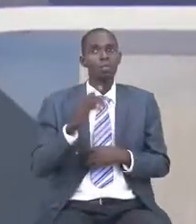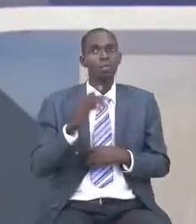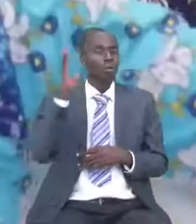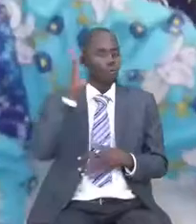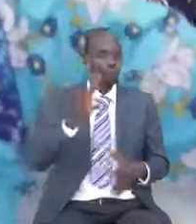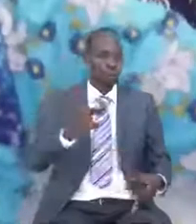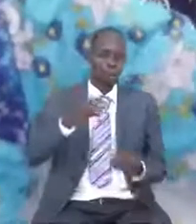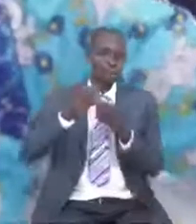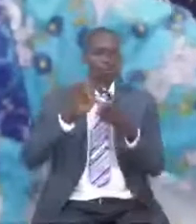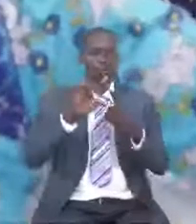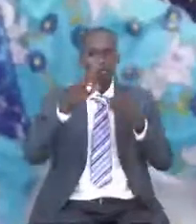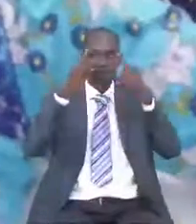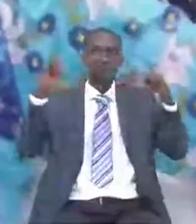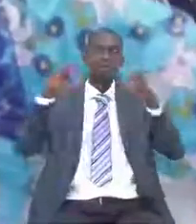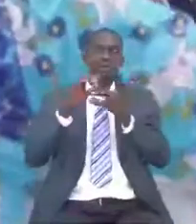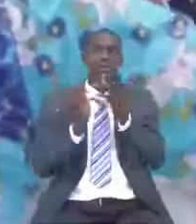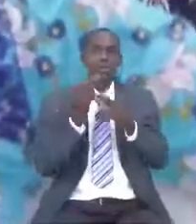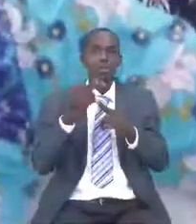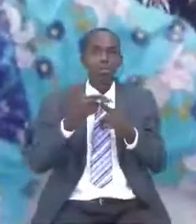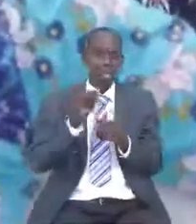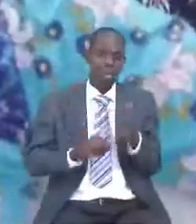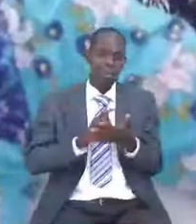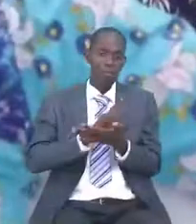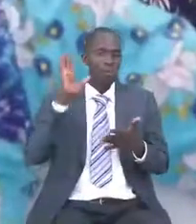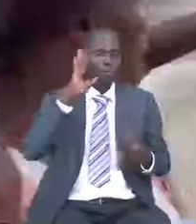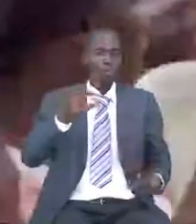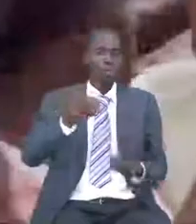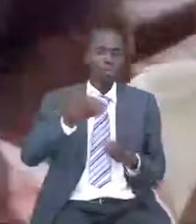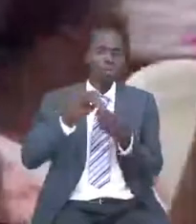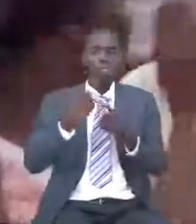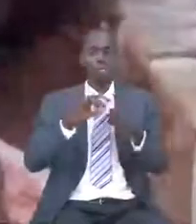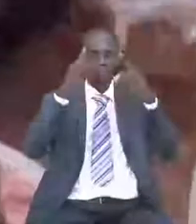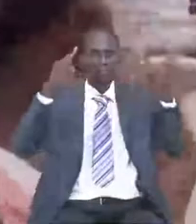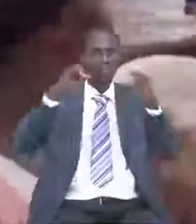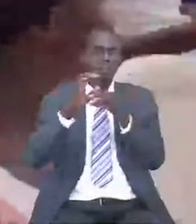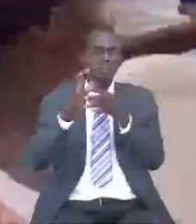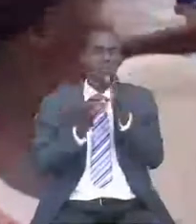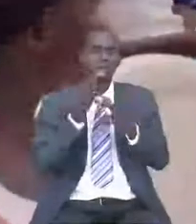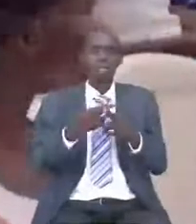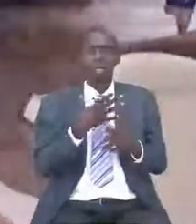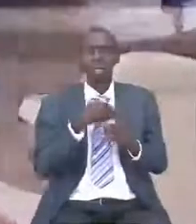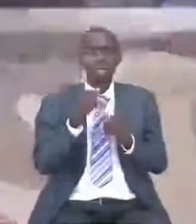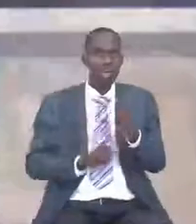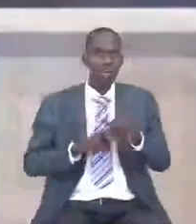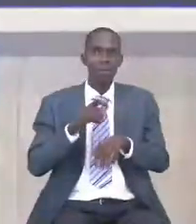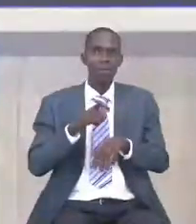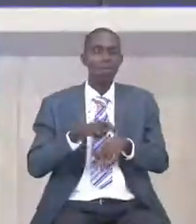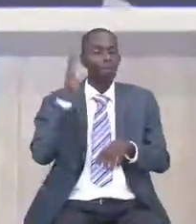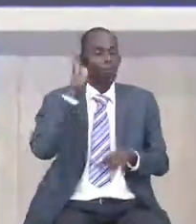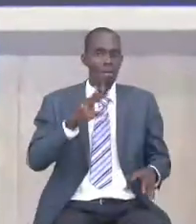ici-bas. Chaque jour va ajouter à ton succès, chaque semaine va ajouter à ton